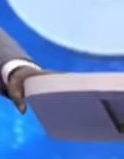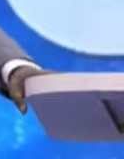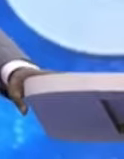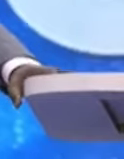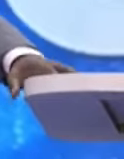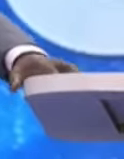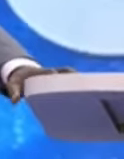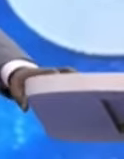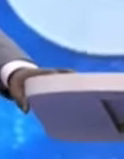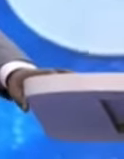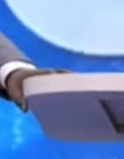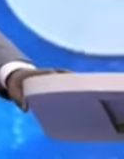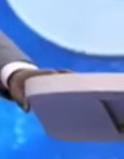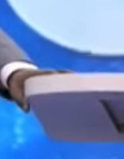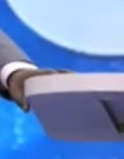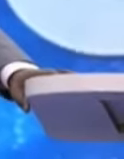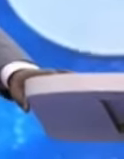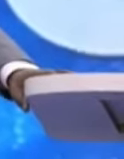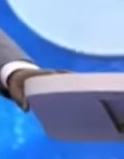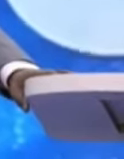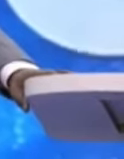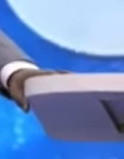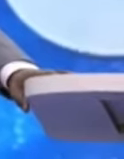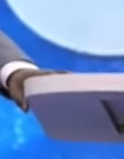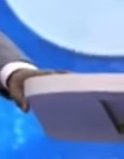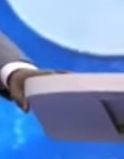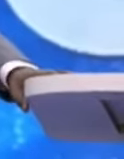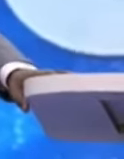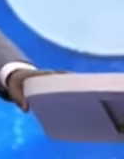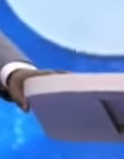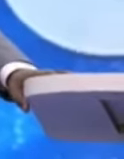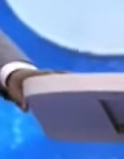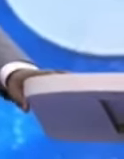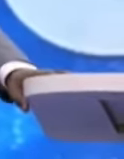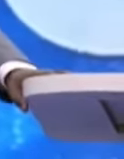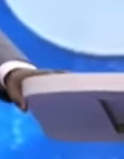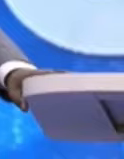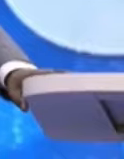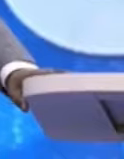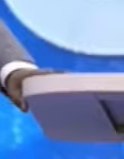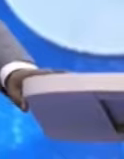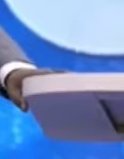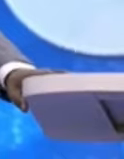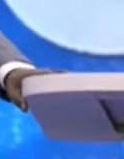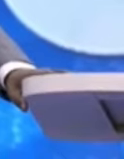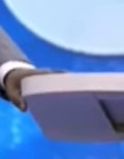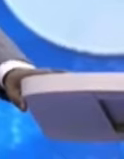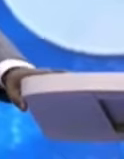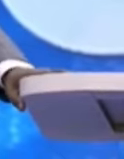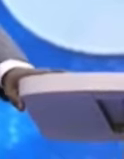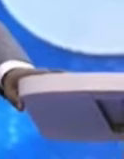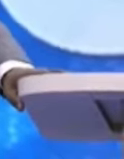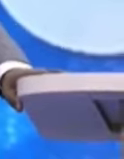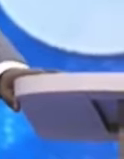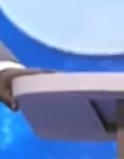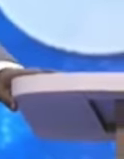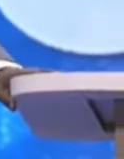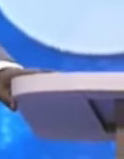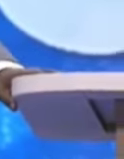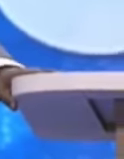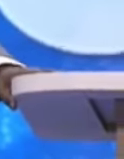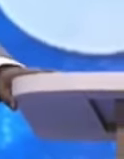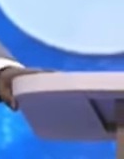a été bénédiction pour moi j'ai eu ma délivrance déjà oh diici que a fait quelque chose de